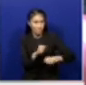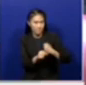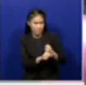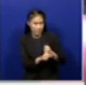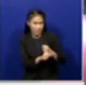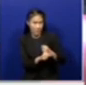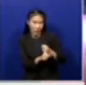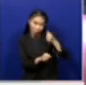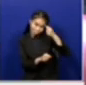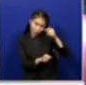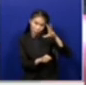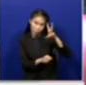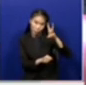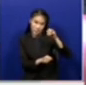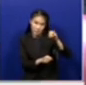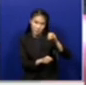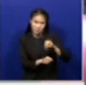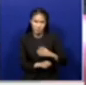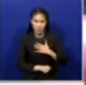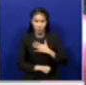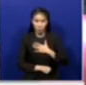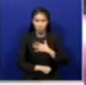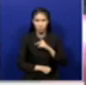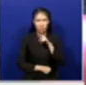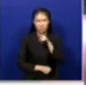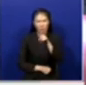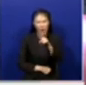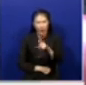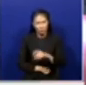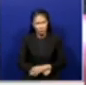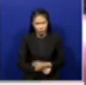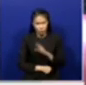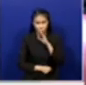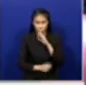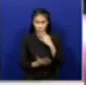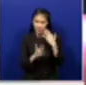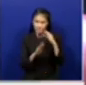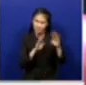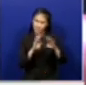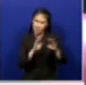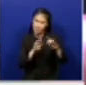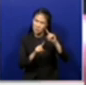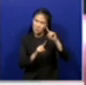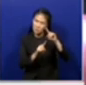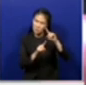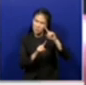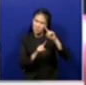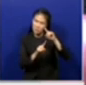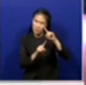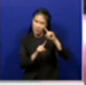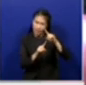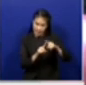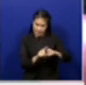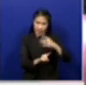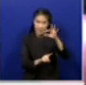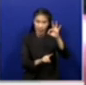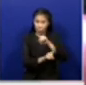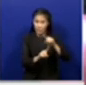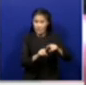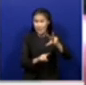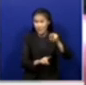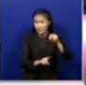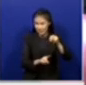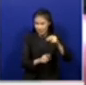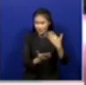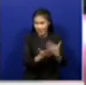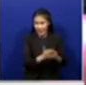60วันผมถามอย่างนี้นะครับสิ้นปีงบประมาณก็สมมติสัก30กันยาโดยประมาณ